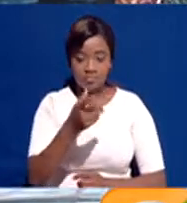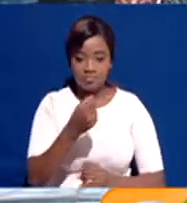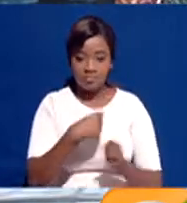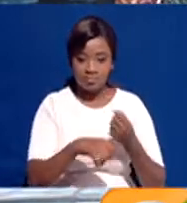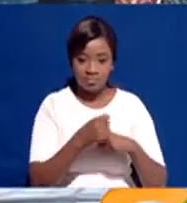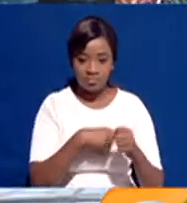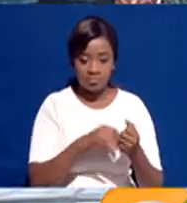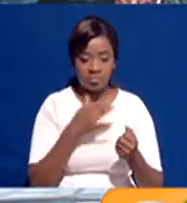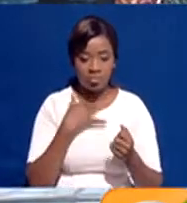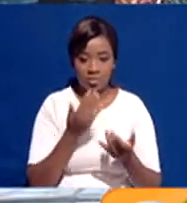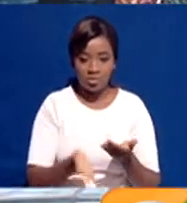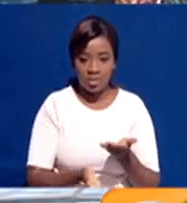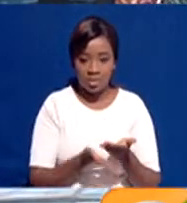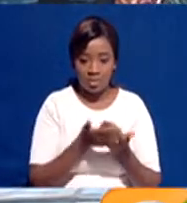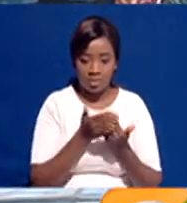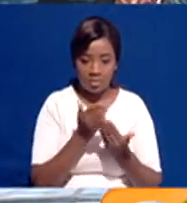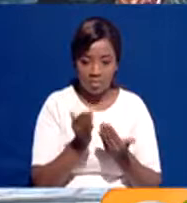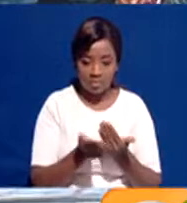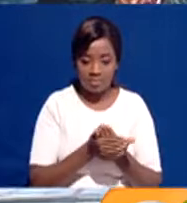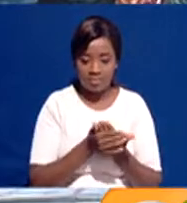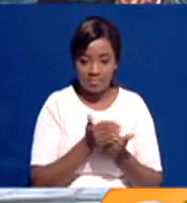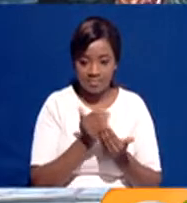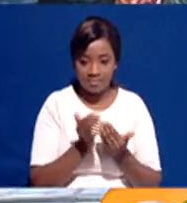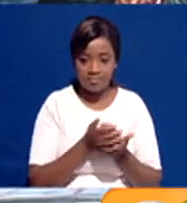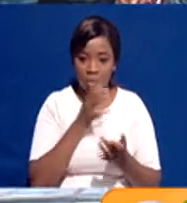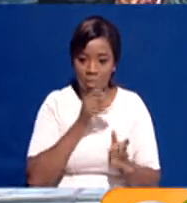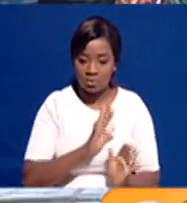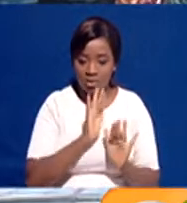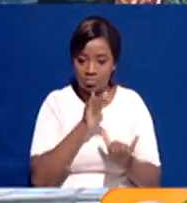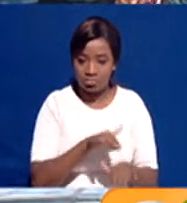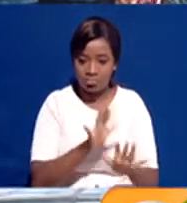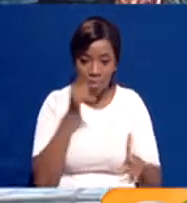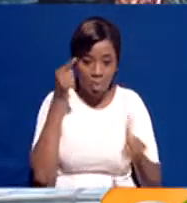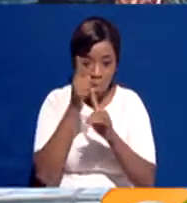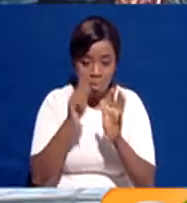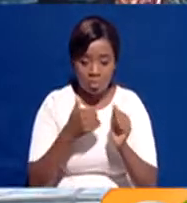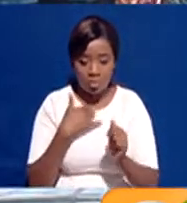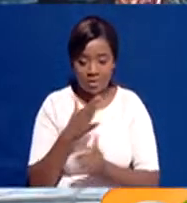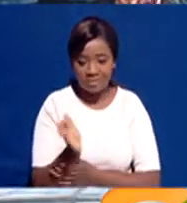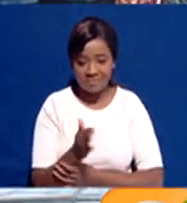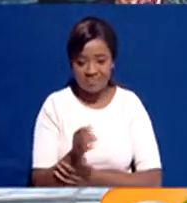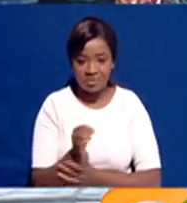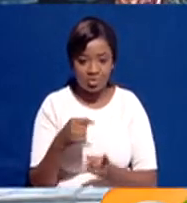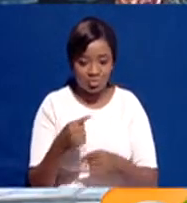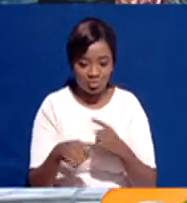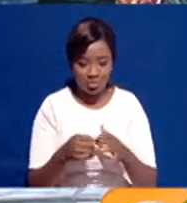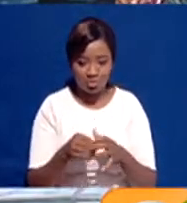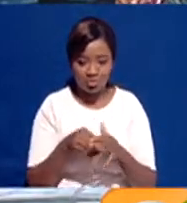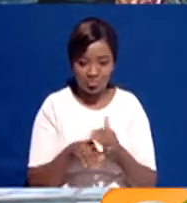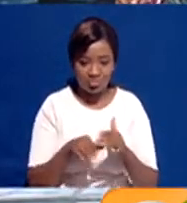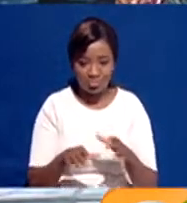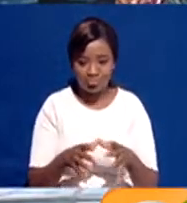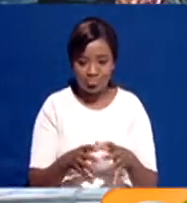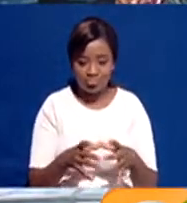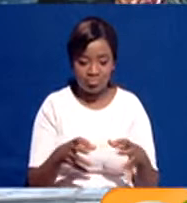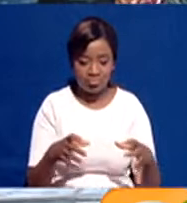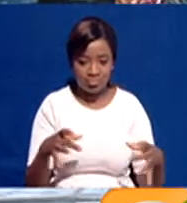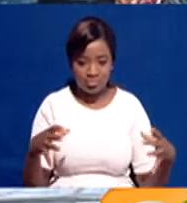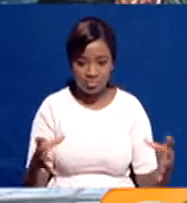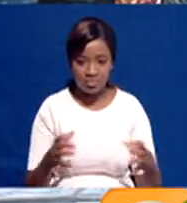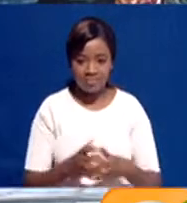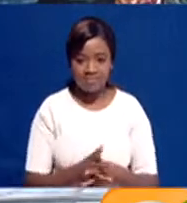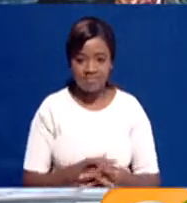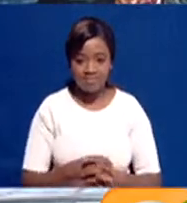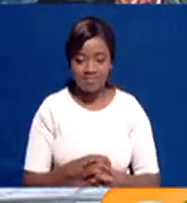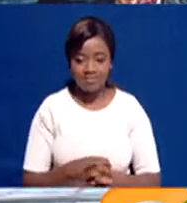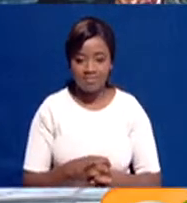baharini kupitia utunzaji wa ardhi ya bahari. Kina mama hawa wametenga ardhi ya bahari ambayo wanahifadhi na kuitumia kufuga